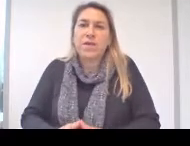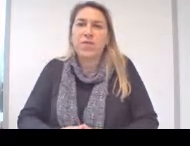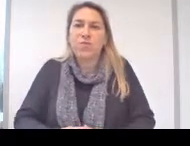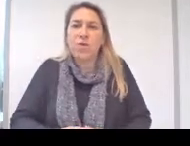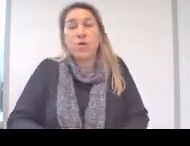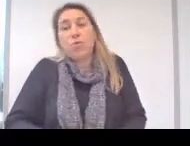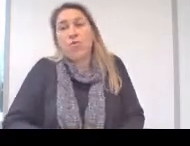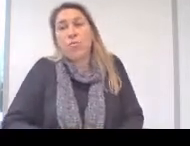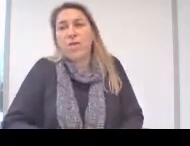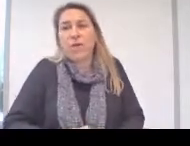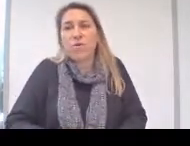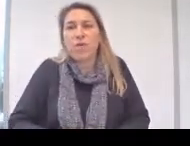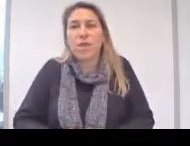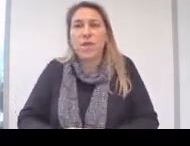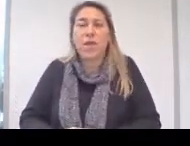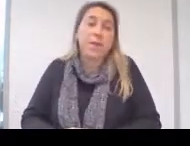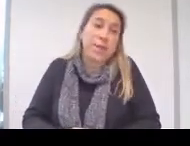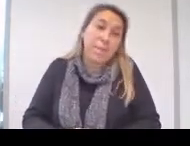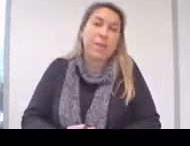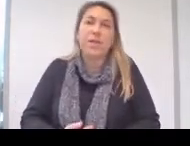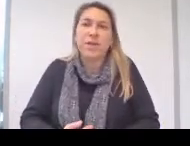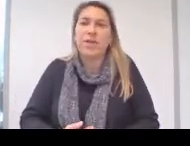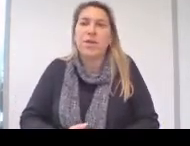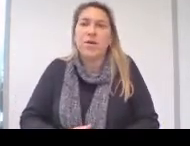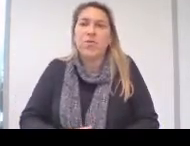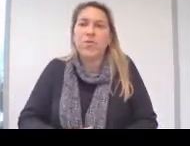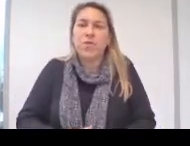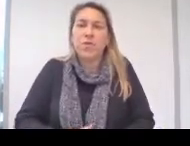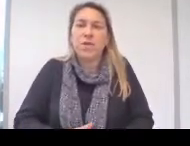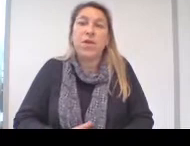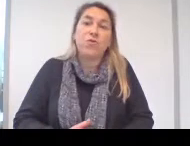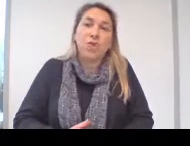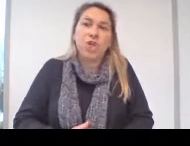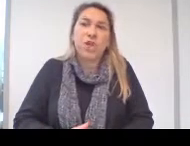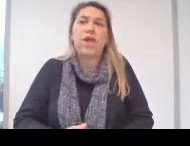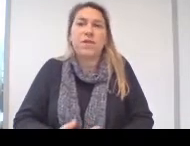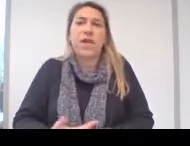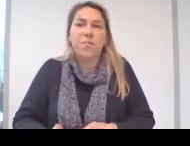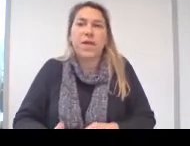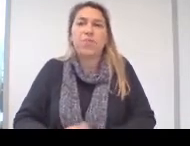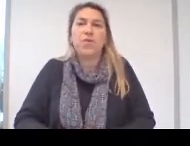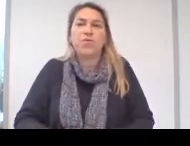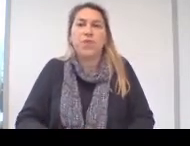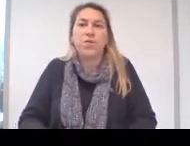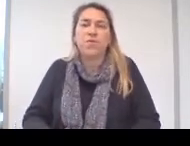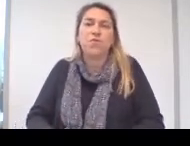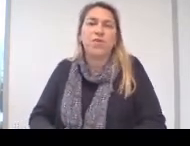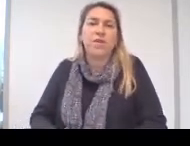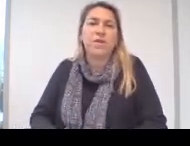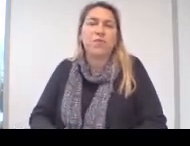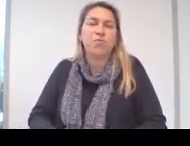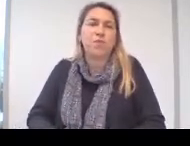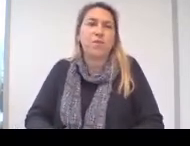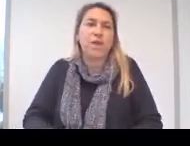difficulté d'insertion. Il y a beaucoup de polyvalence et d'adaptabilité dans ces métiers et de digital. Est-ce qu'il y a une place pour ces publics en